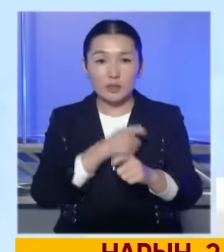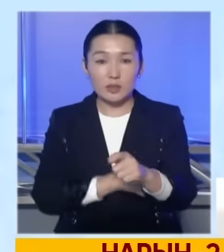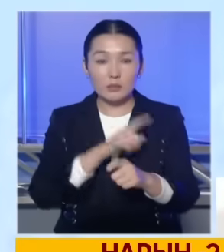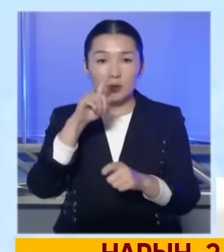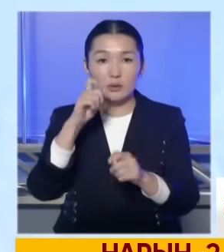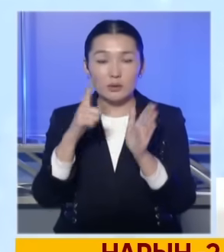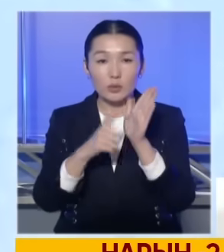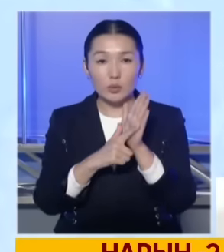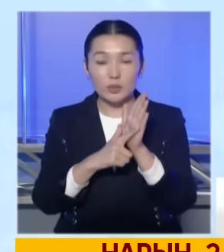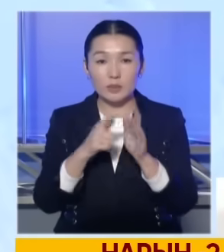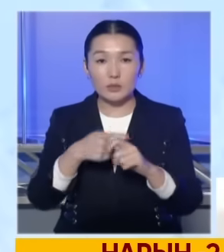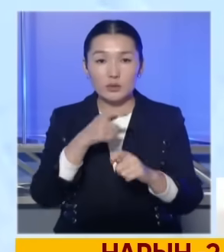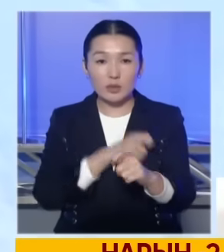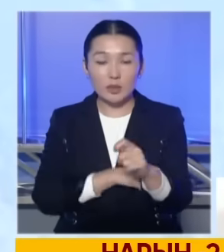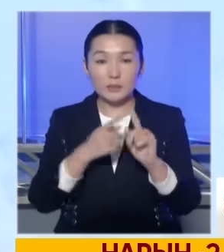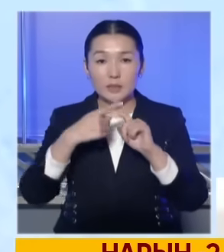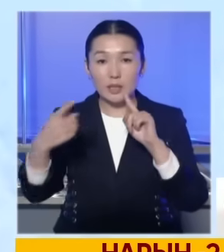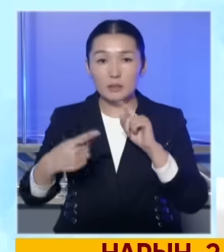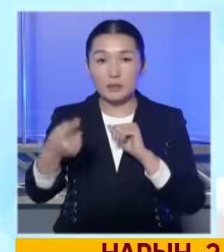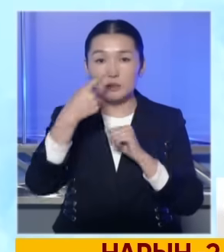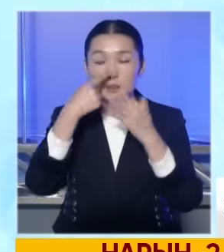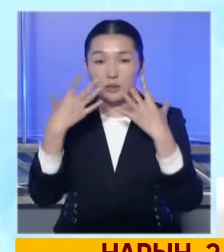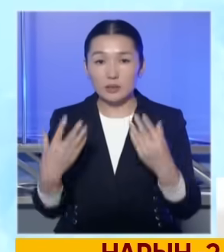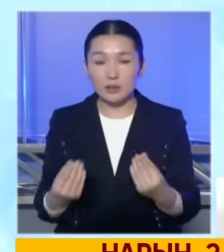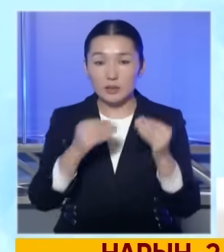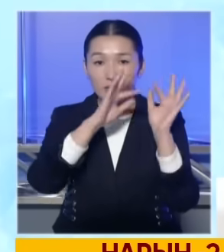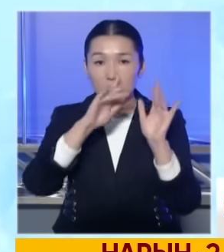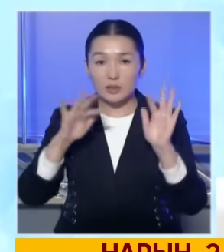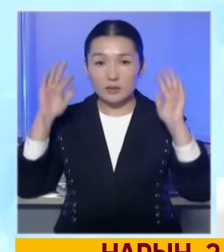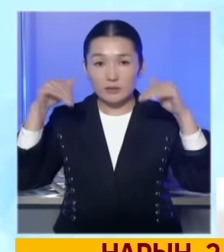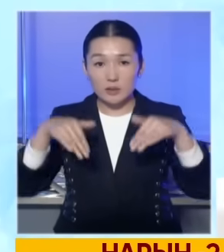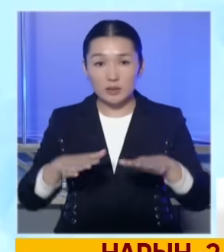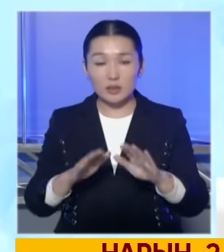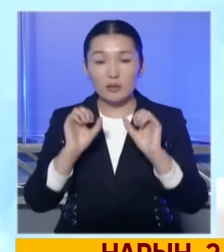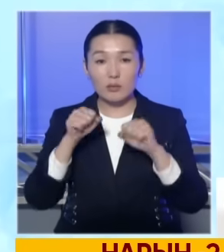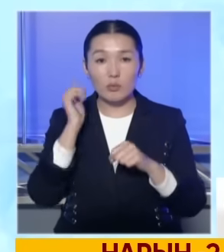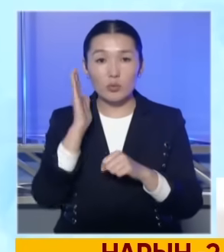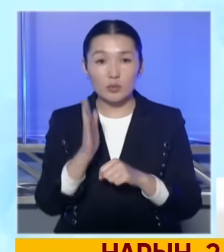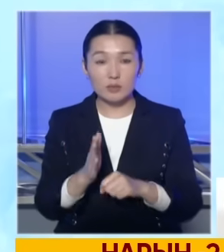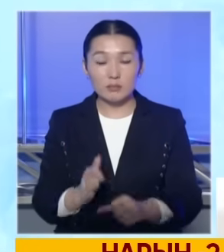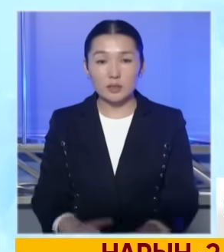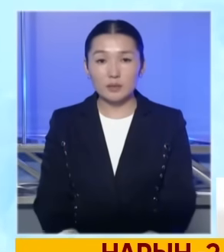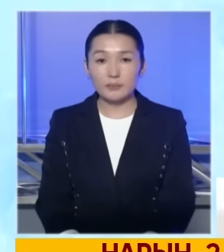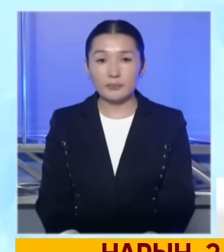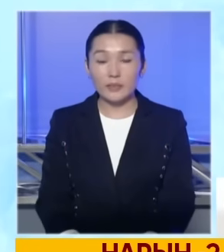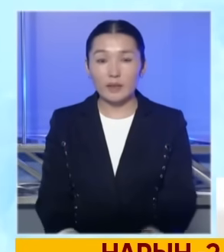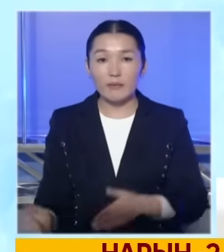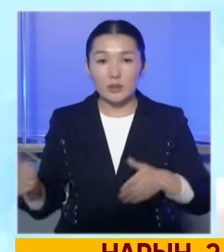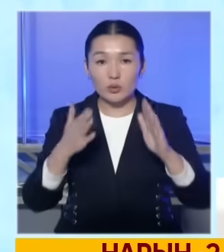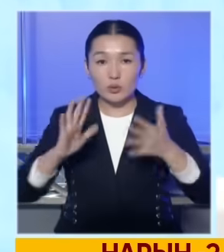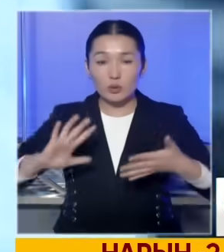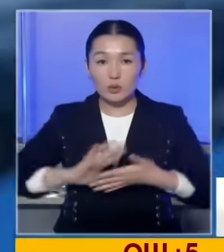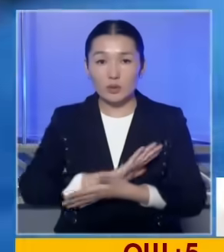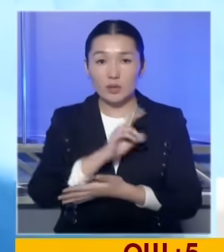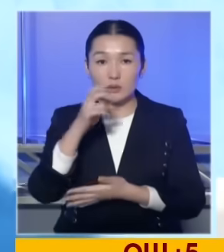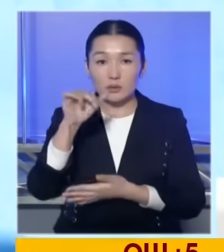107-чи чакырымдарына чейинки аралыктарында жакынкы күндөрү кар көчкү түшүүсү жана кар күрткүсү пайда болорун эскертет. Жолдор тайгак болуп муз